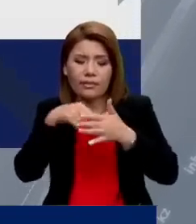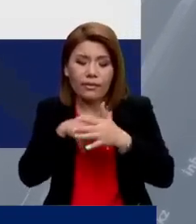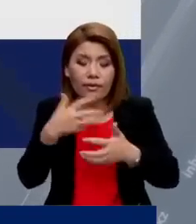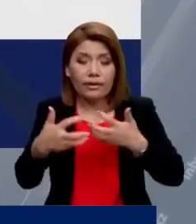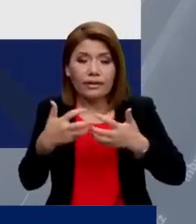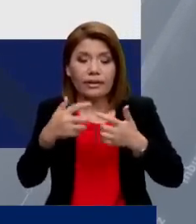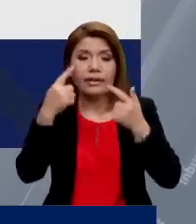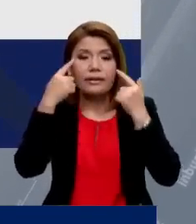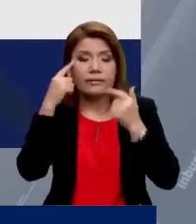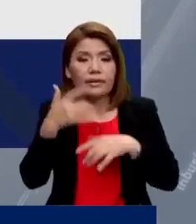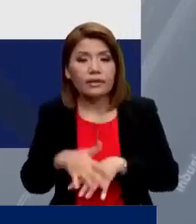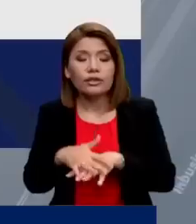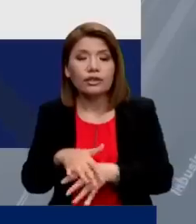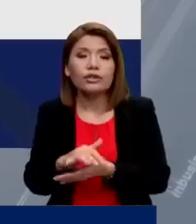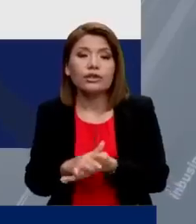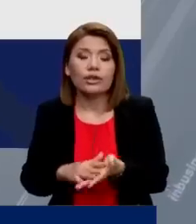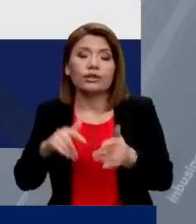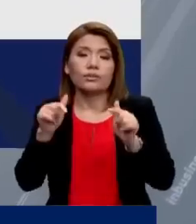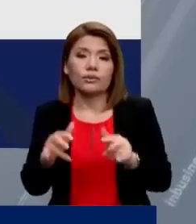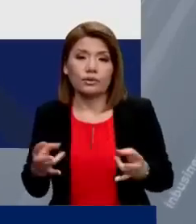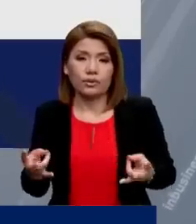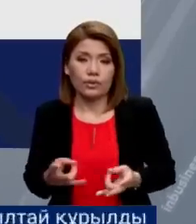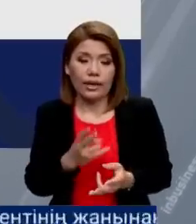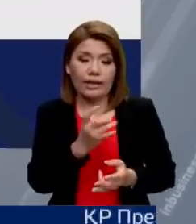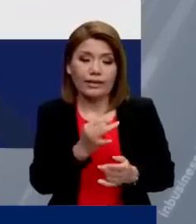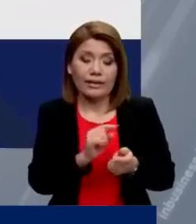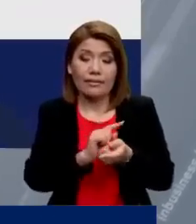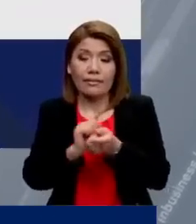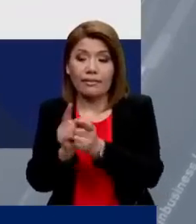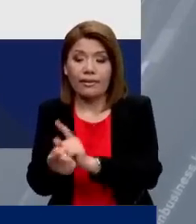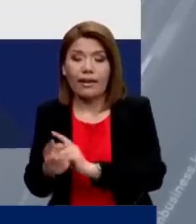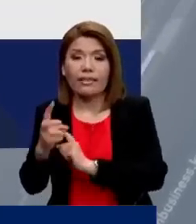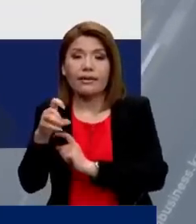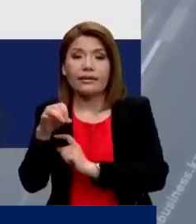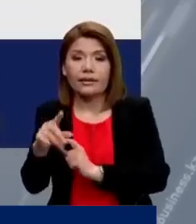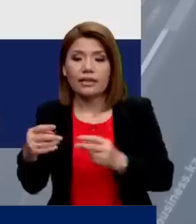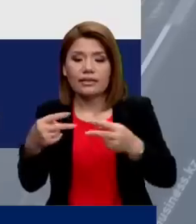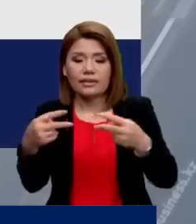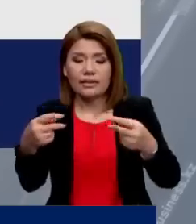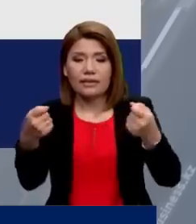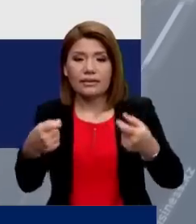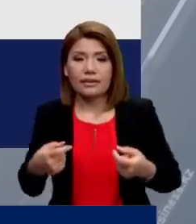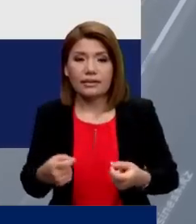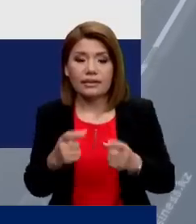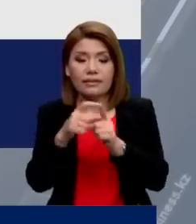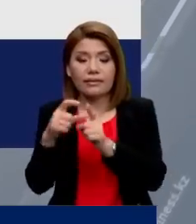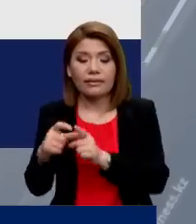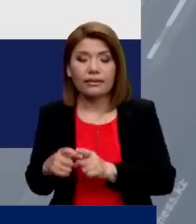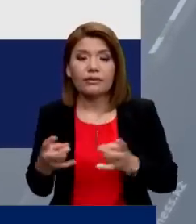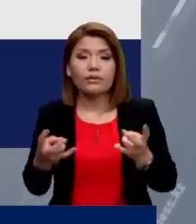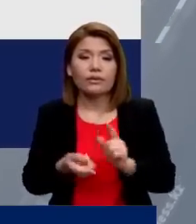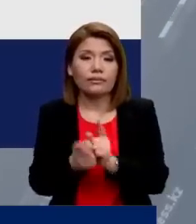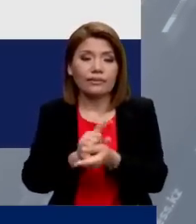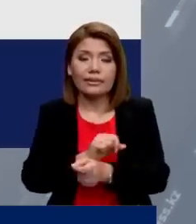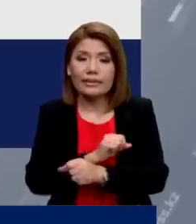барып, түбегейлі шешім қабылдаған абзал. Кириллицадан латын әліпбиіне жасанды түрде тек сәйкес әріптерді өзгерту арқылы көшуге